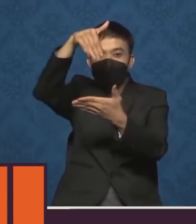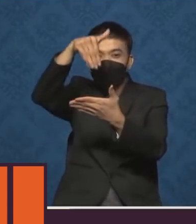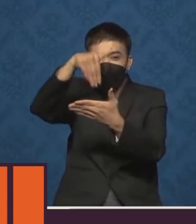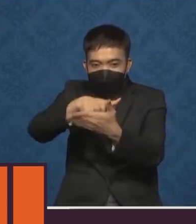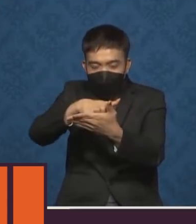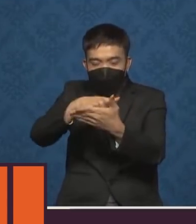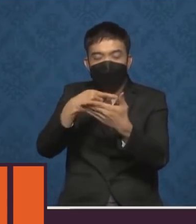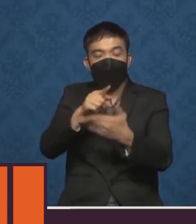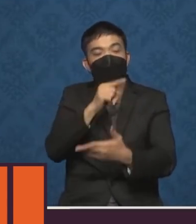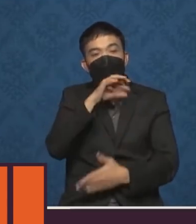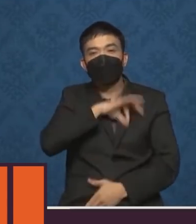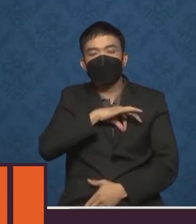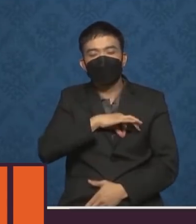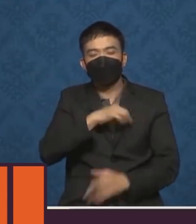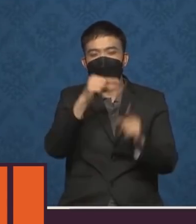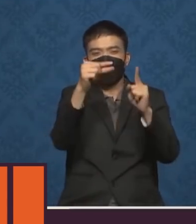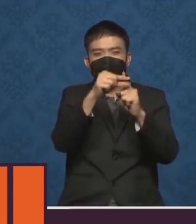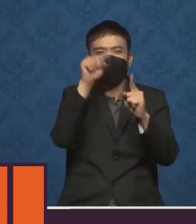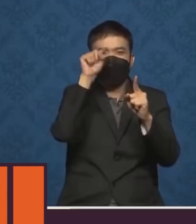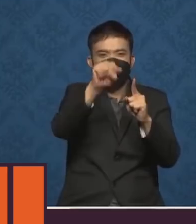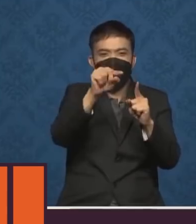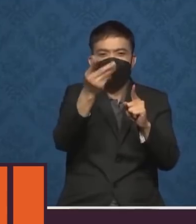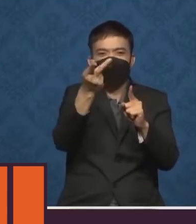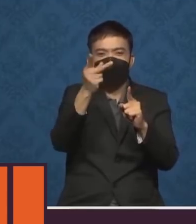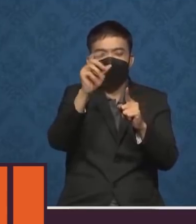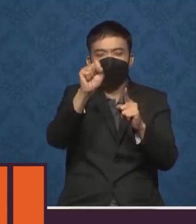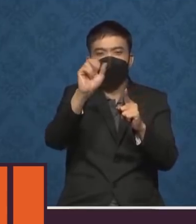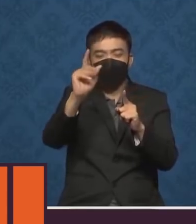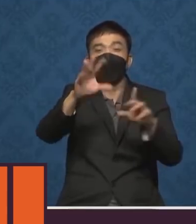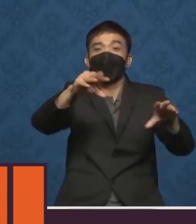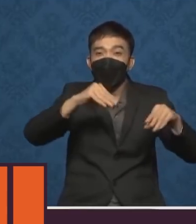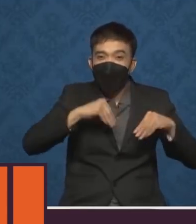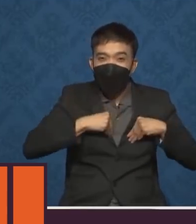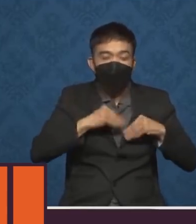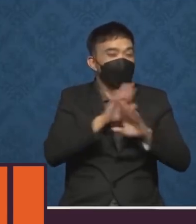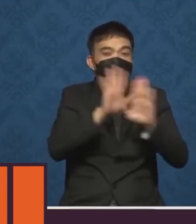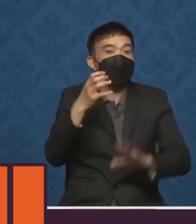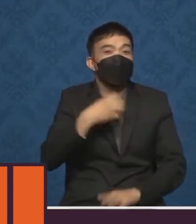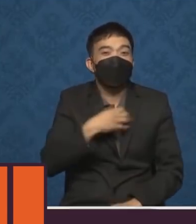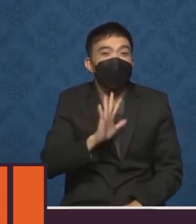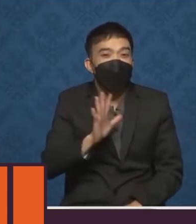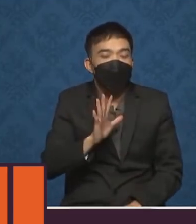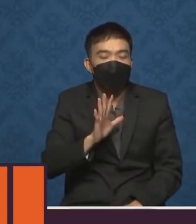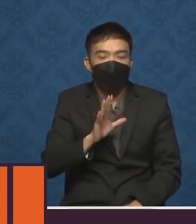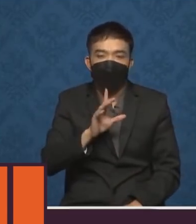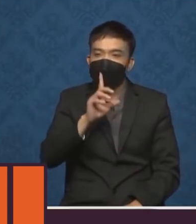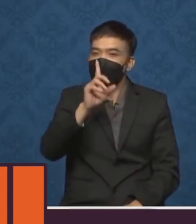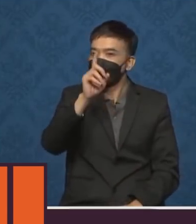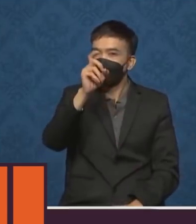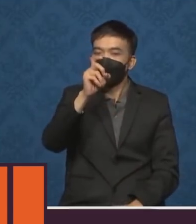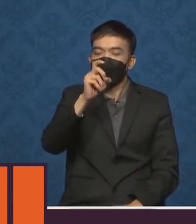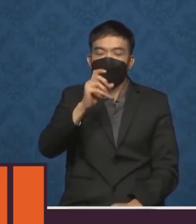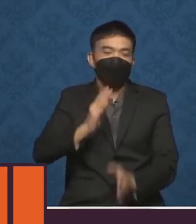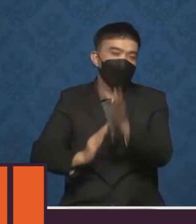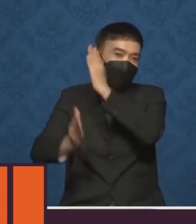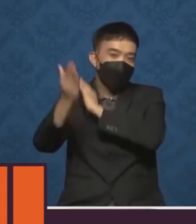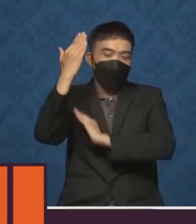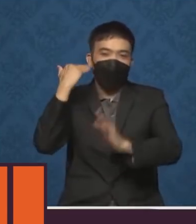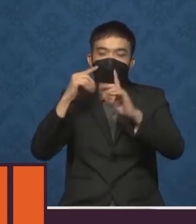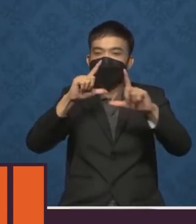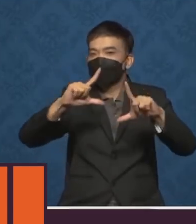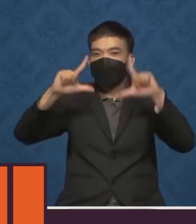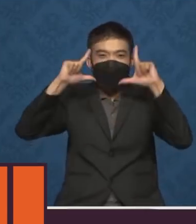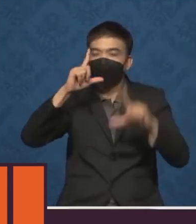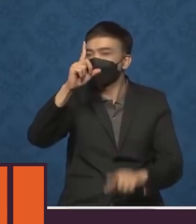ต่เราปฏิเสธที่เราจะถอดถอนอำนาจของคสช.ผมเชื่อแน่นอนว่านี่คือประวัติศาสตร์อันด่างพร้อยและเราจ